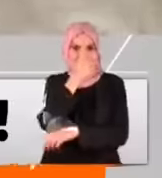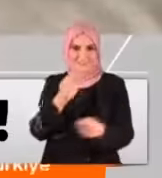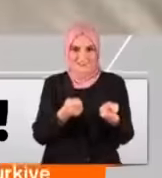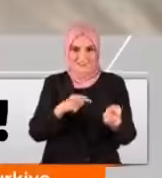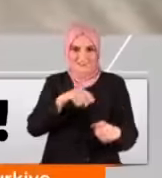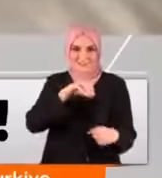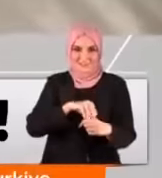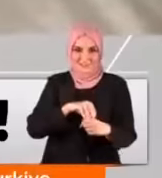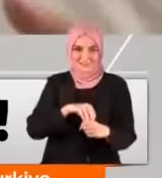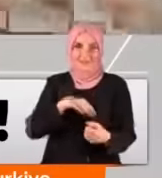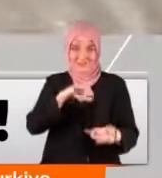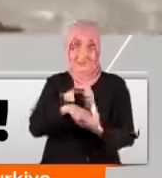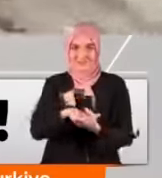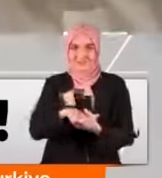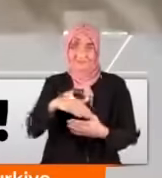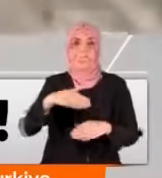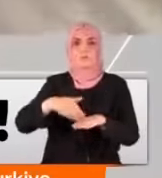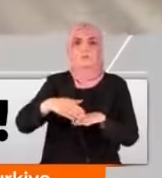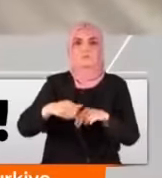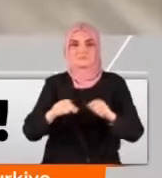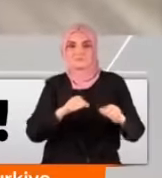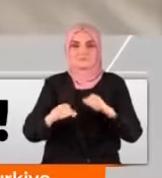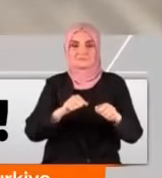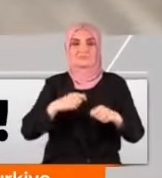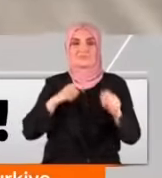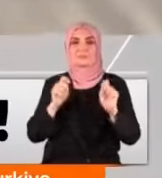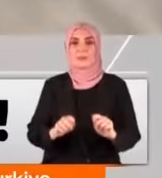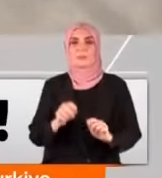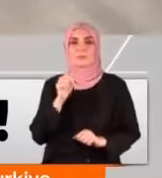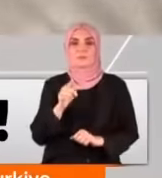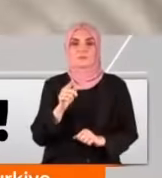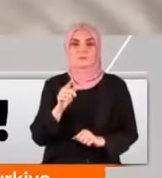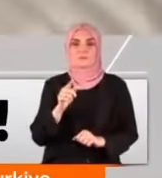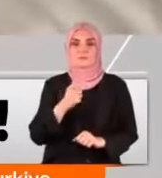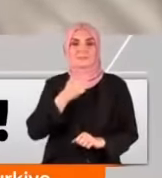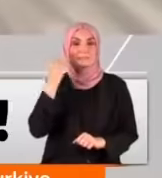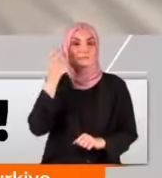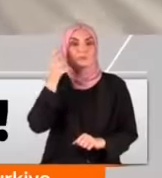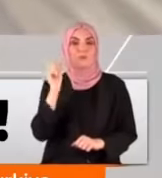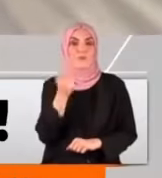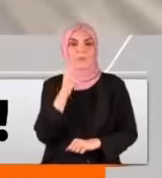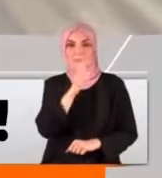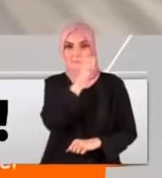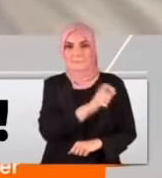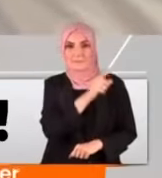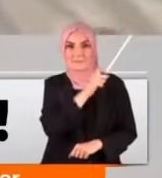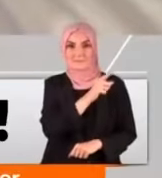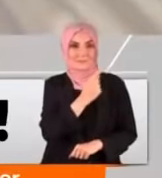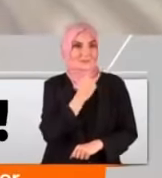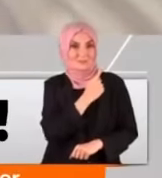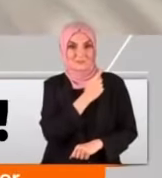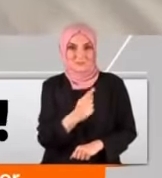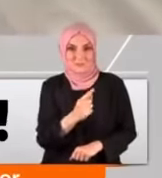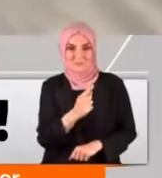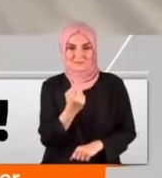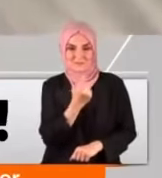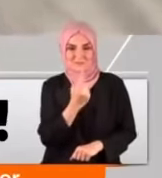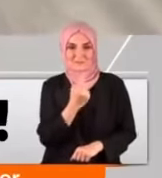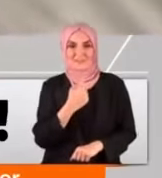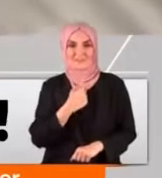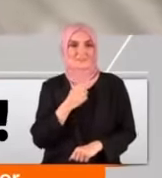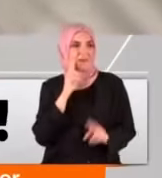yapıyordum. Adile ablaya bir söz söyledi rahmetli Ertem abi. O sözün arkasından ben de kahkahamı attım.